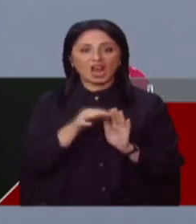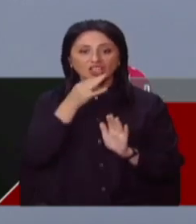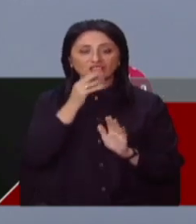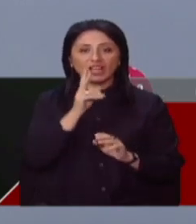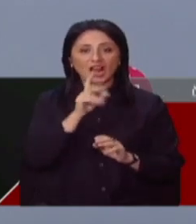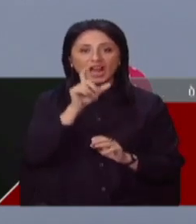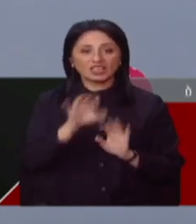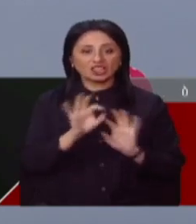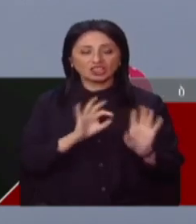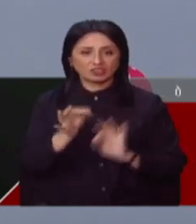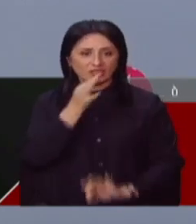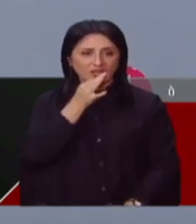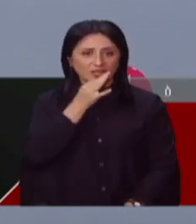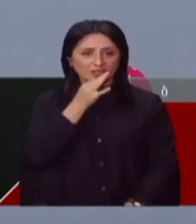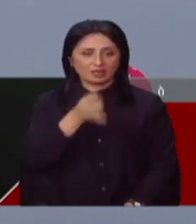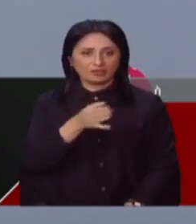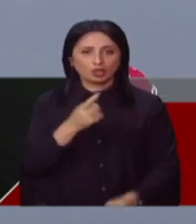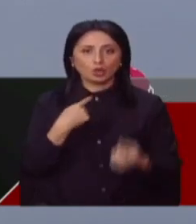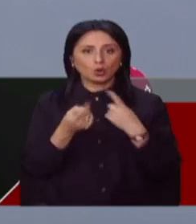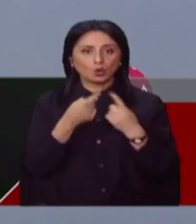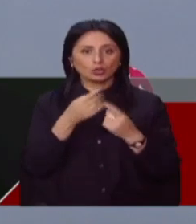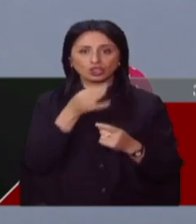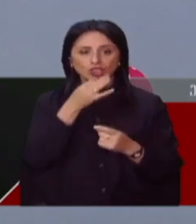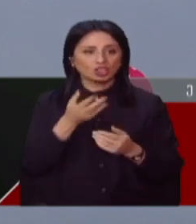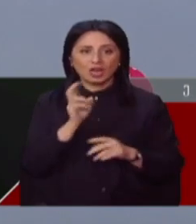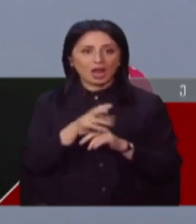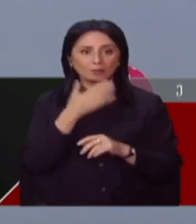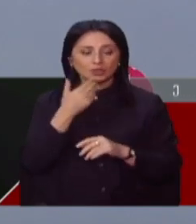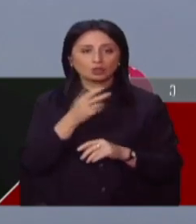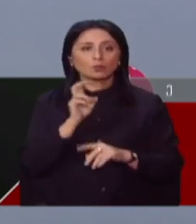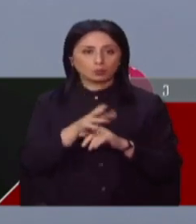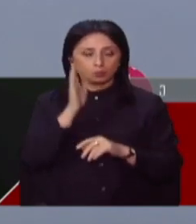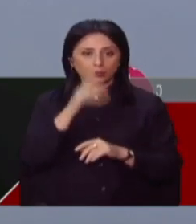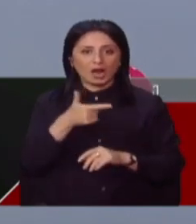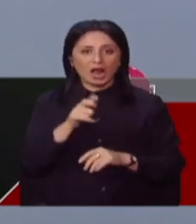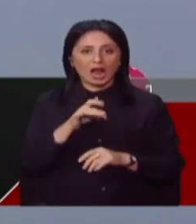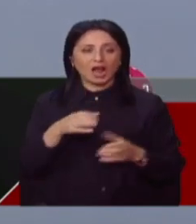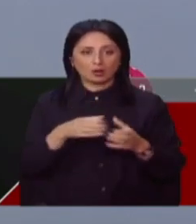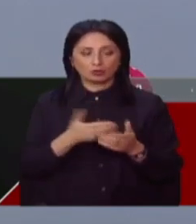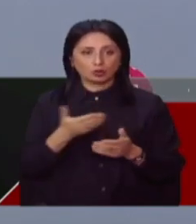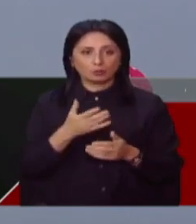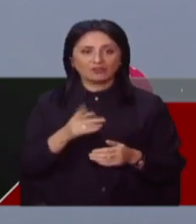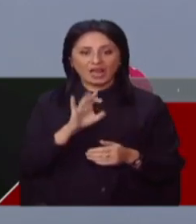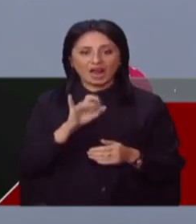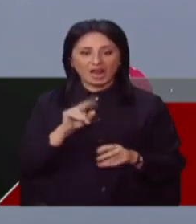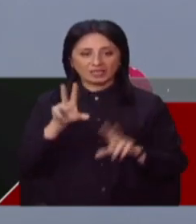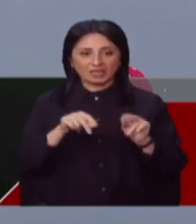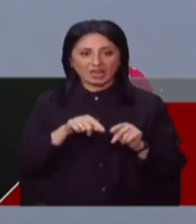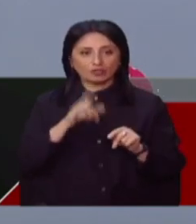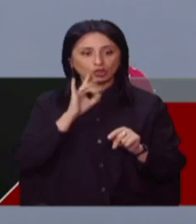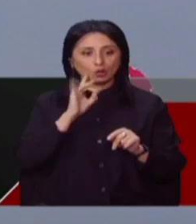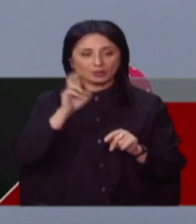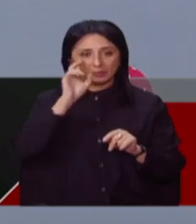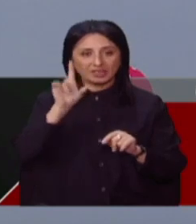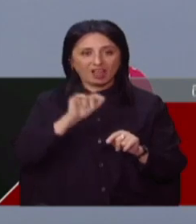არჩევნებამდე კანდიდატების შერჩევა ნაადრევია. კონსულტაციებზე ჯერ არ მისულა, თუმცა მისვლას გეგმავს გახარიას გუნდიც, რომელიც ქარტით გათვალისწინებული